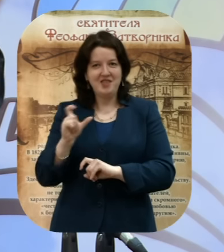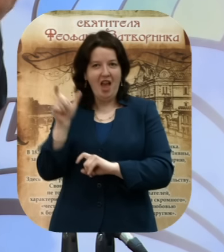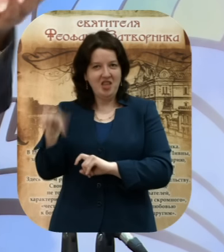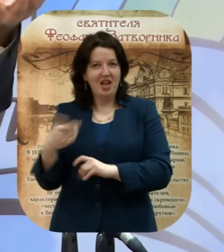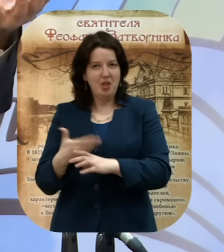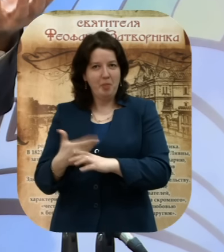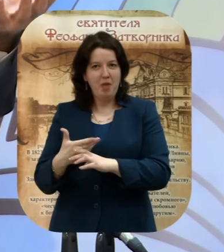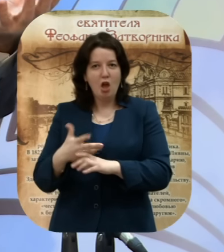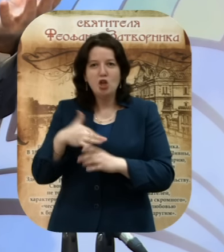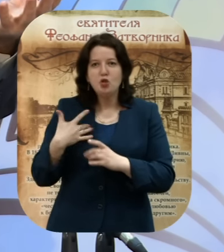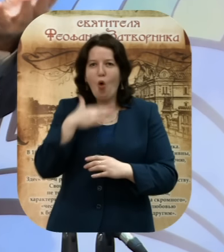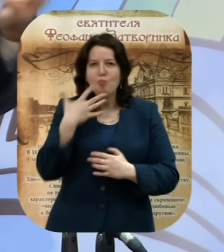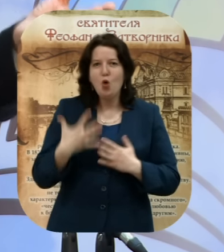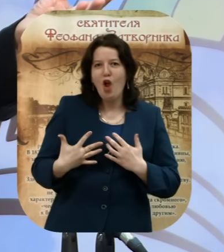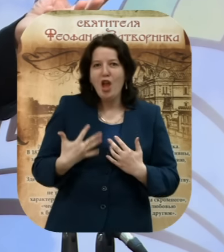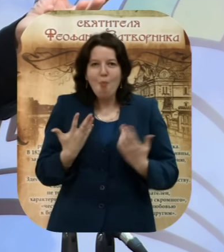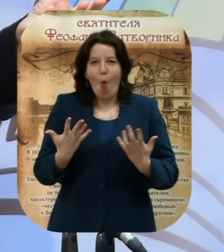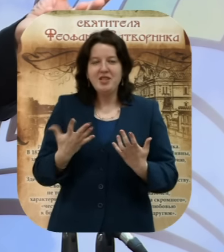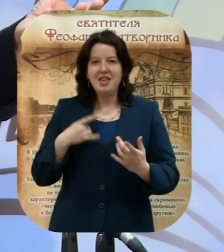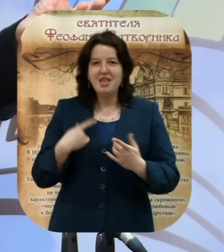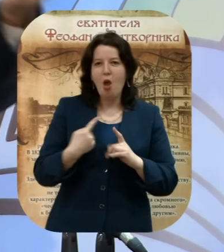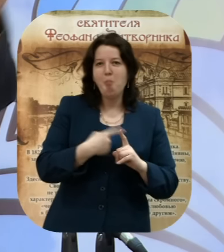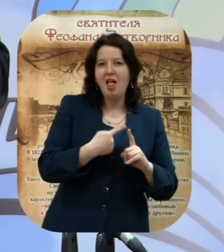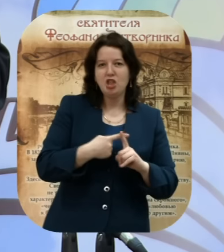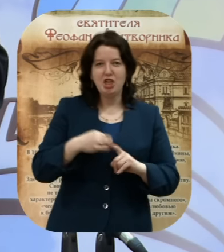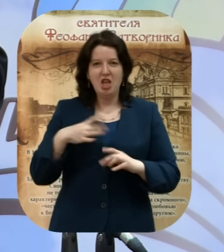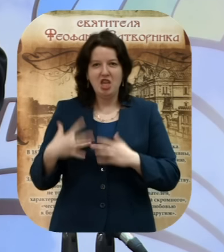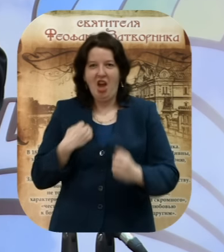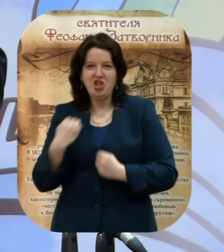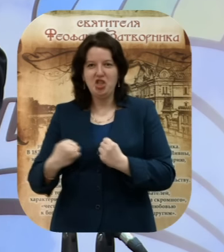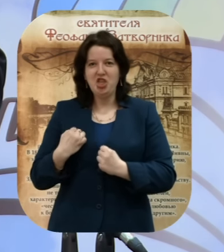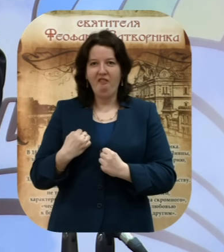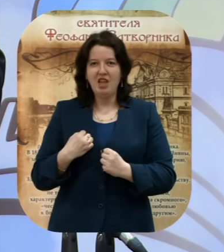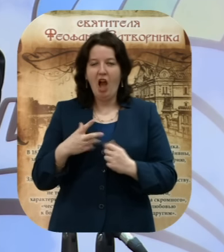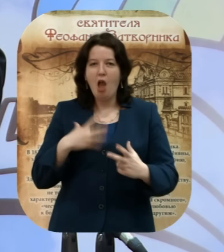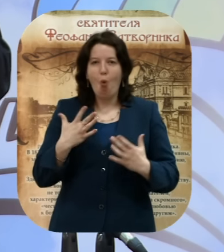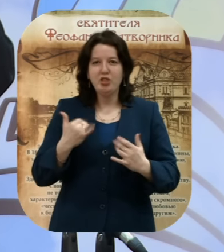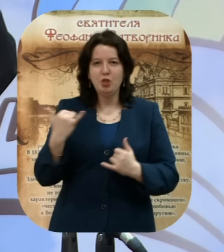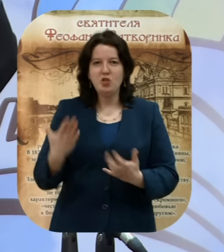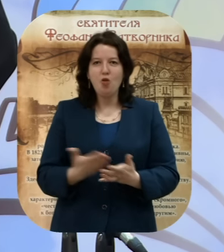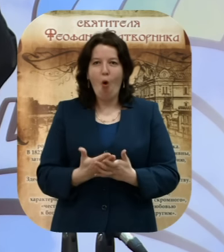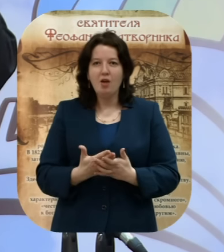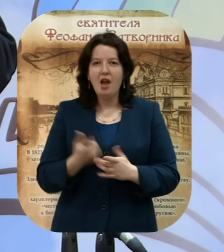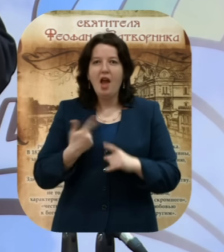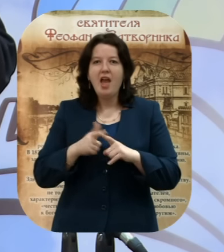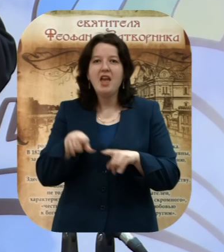сколько эмоций и положительных, и агрессивных. Это все